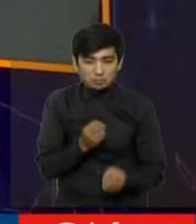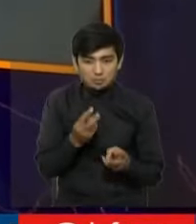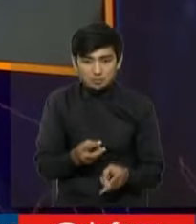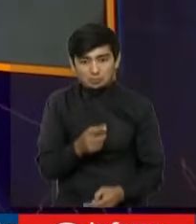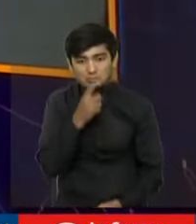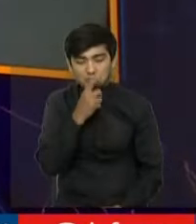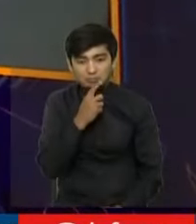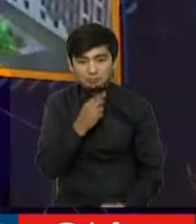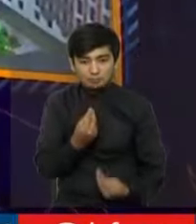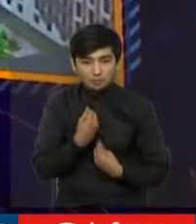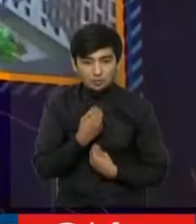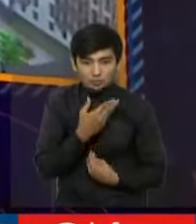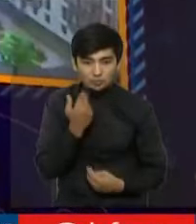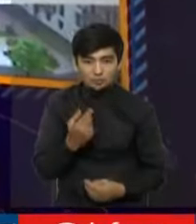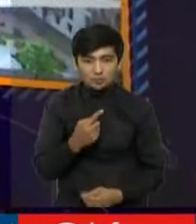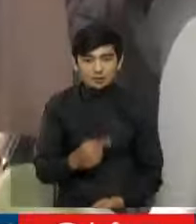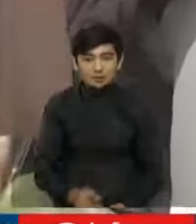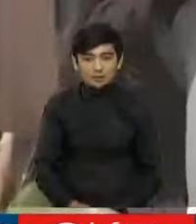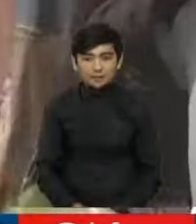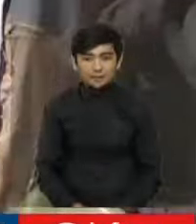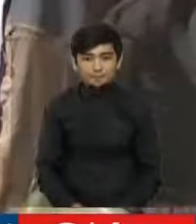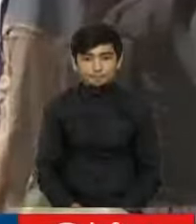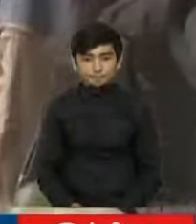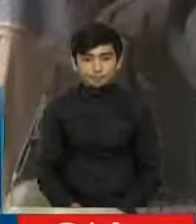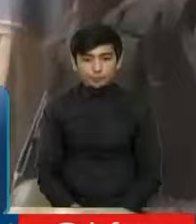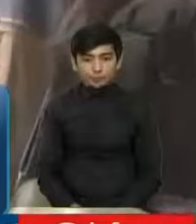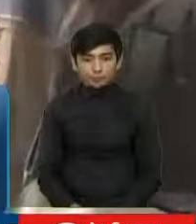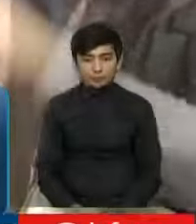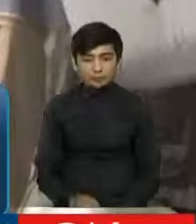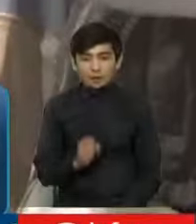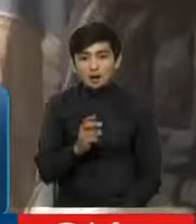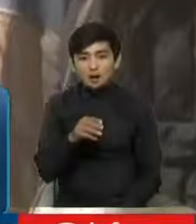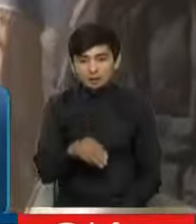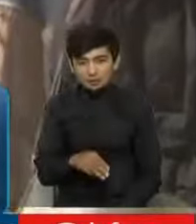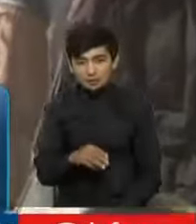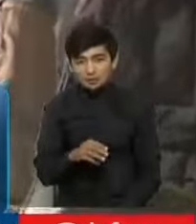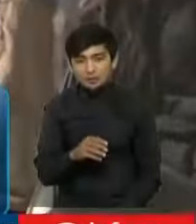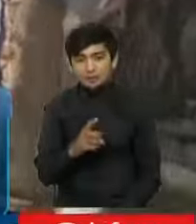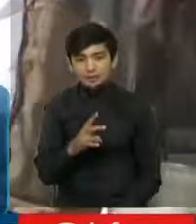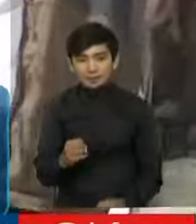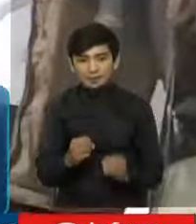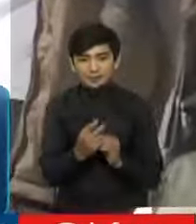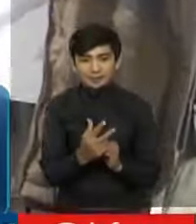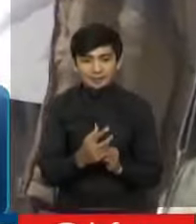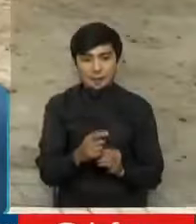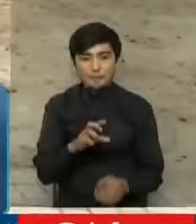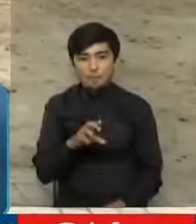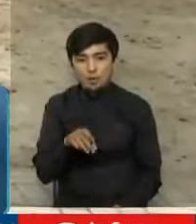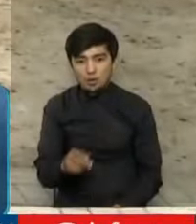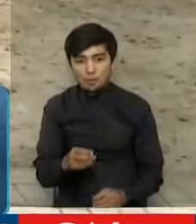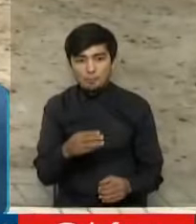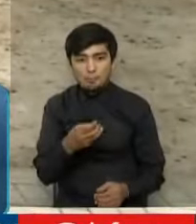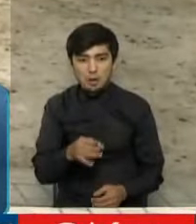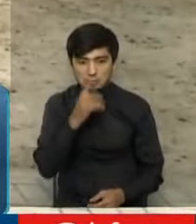произойти? Выясняла Нуар Мангельдинов. Акт ввода в эксплуатацию на 13 блоков. Акт ввода в мае получен.